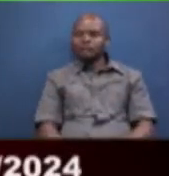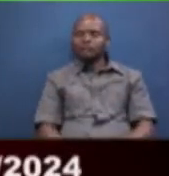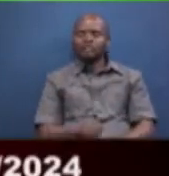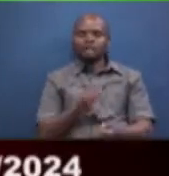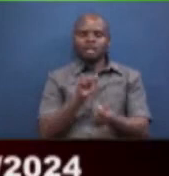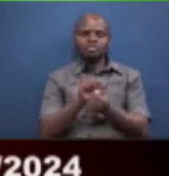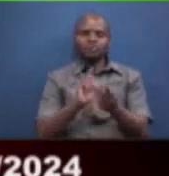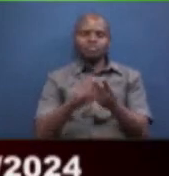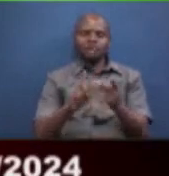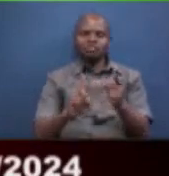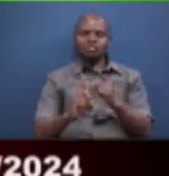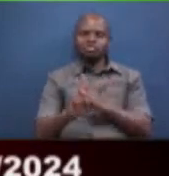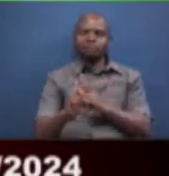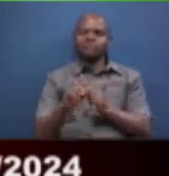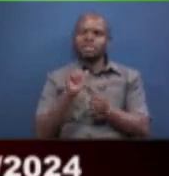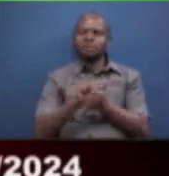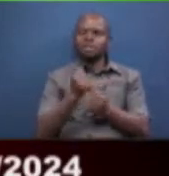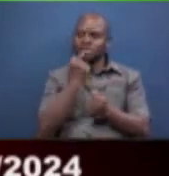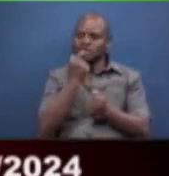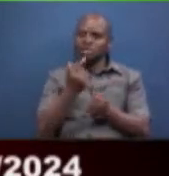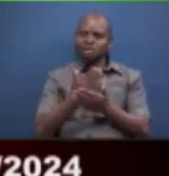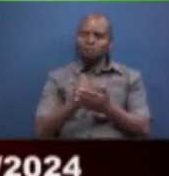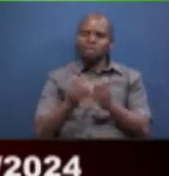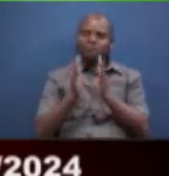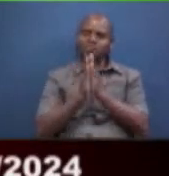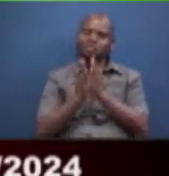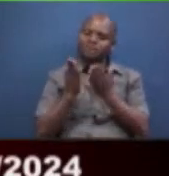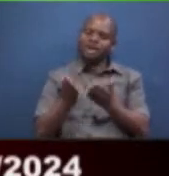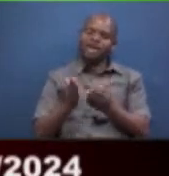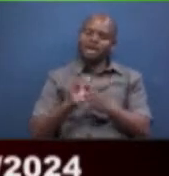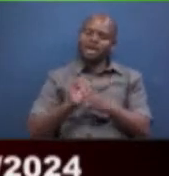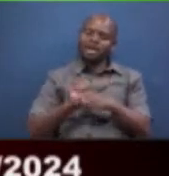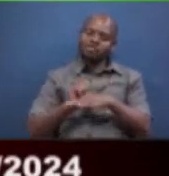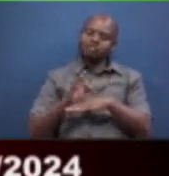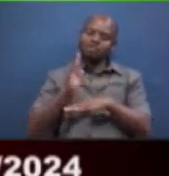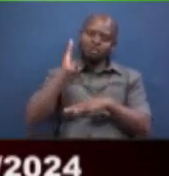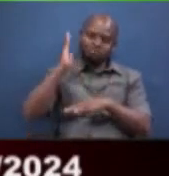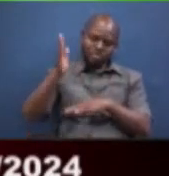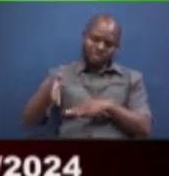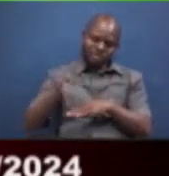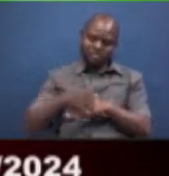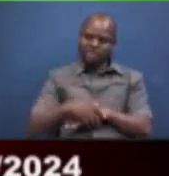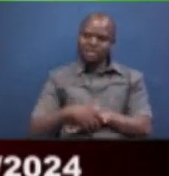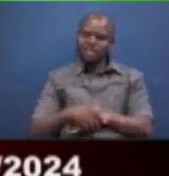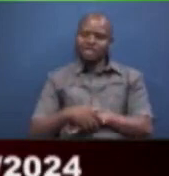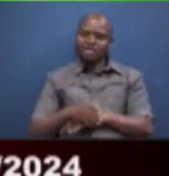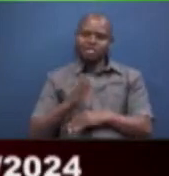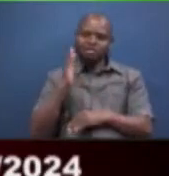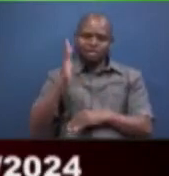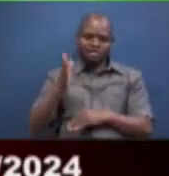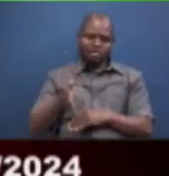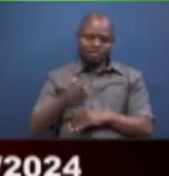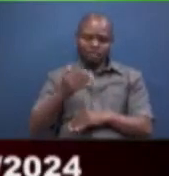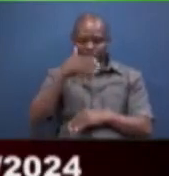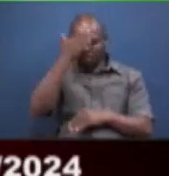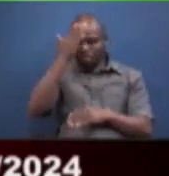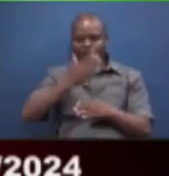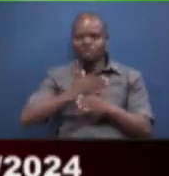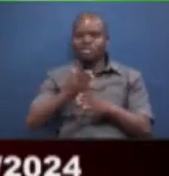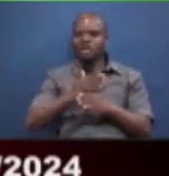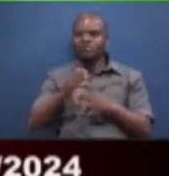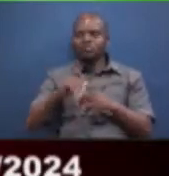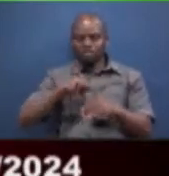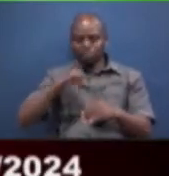Jambo la pili la kuzingatia ni lile nililosema kwamba maombi haya yanatumwa moja kwa moja. Moja kwa moja kwa vyuo husika